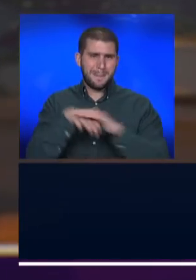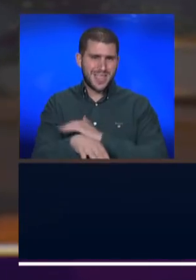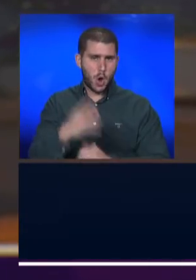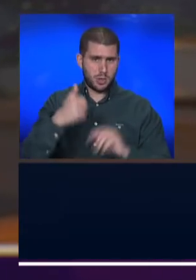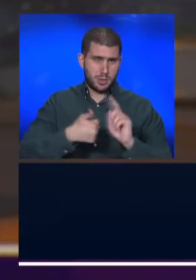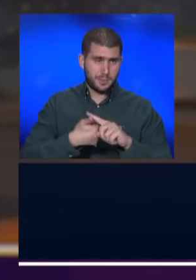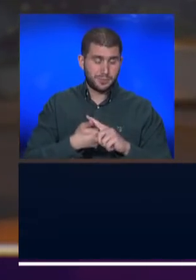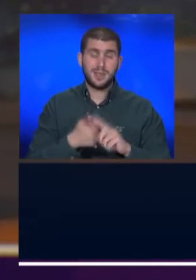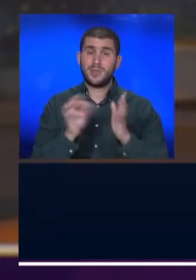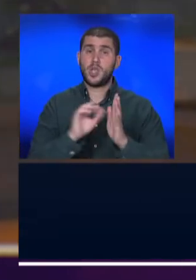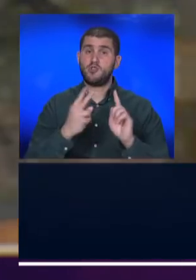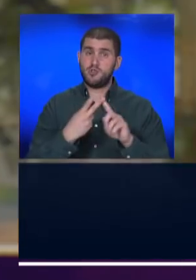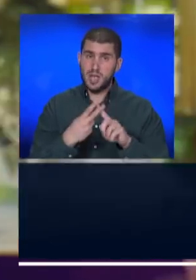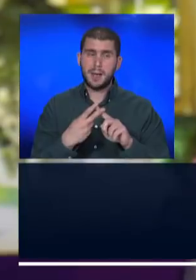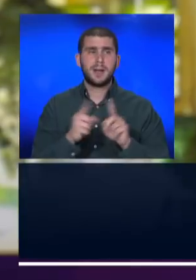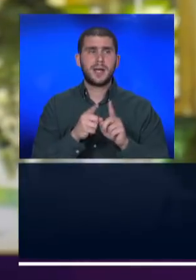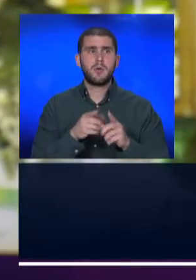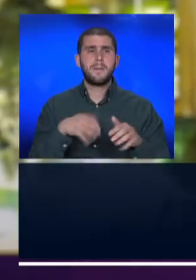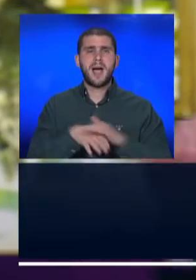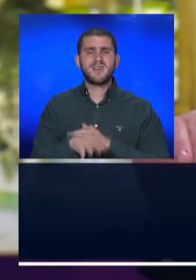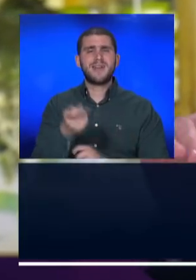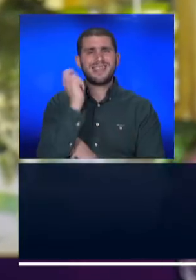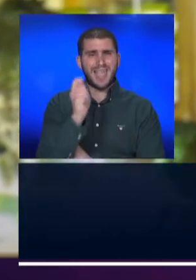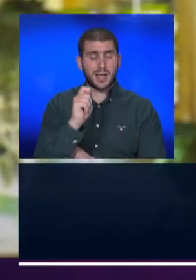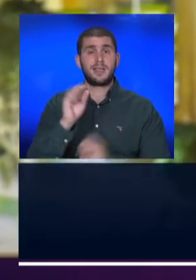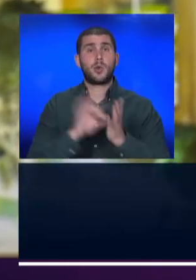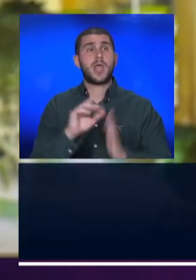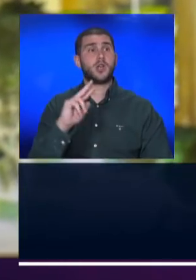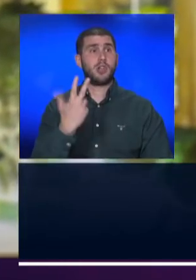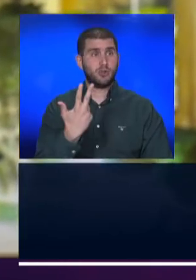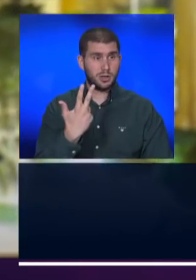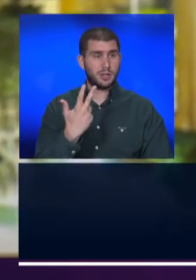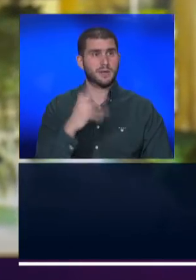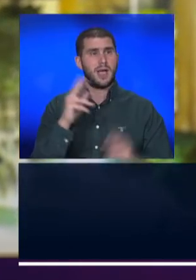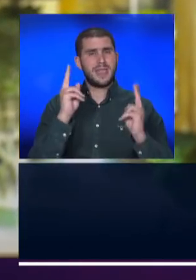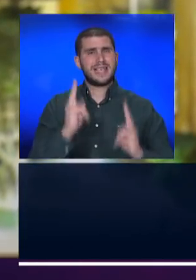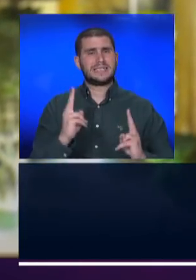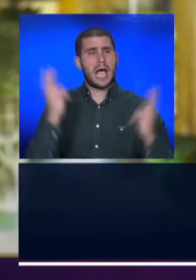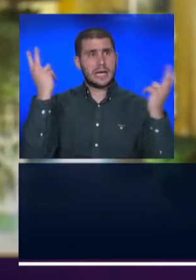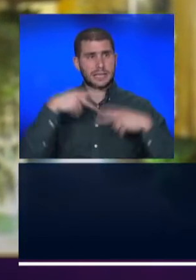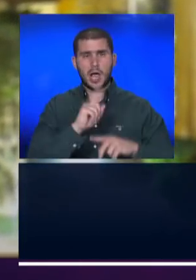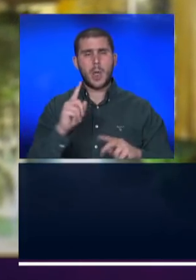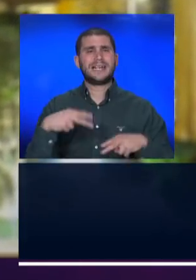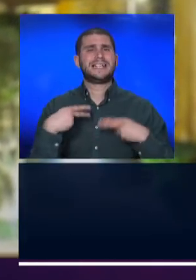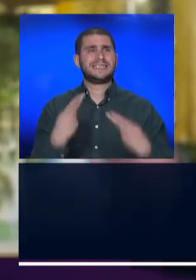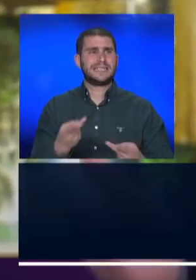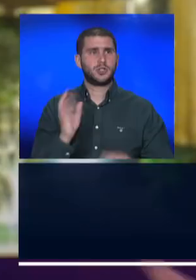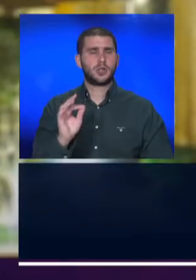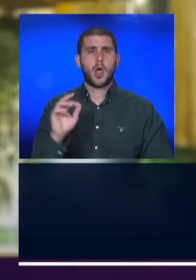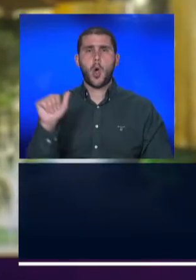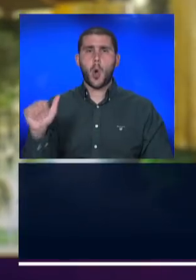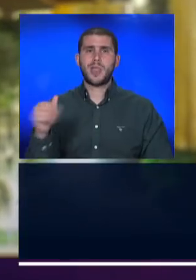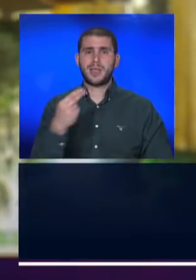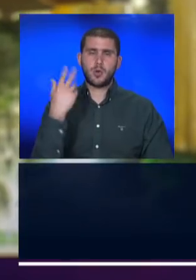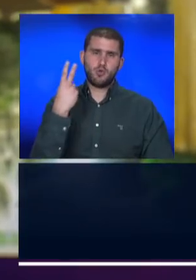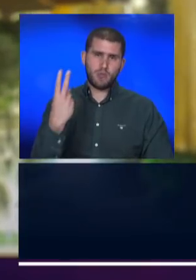זה מעברים ומרחב הדייג. הנקודה השלישית שבה בעצם נעצרה הסדרה, היא החזרתם של אורון ואדר, אז היו רק 2, אחרי זה כמובן